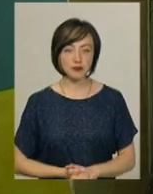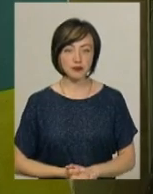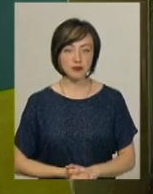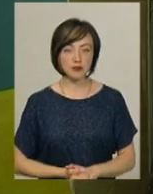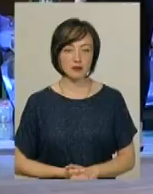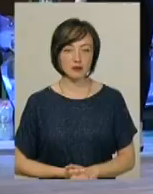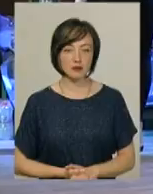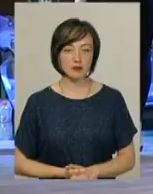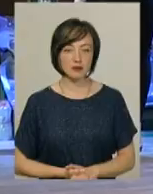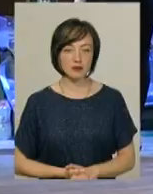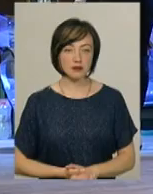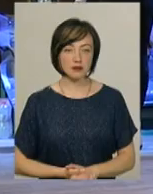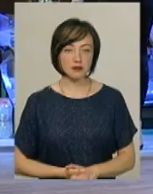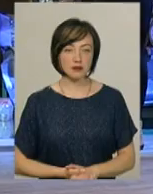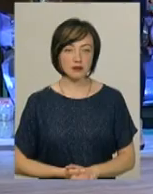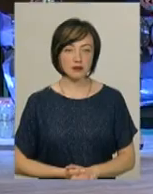ідеальну осанку.